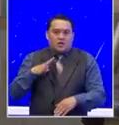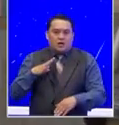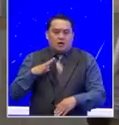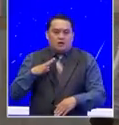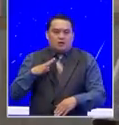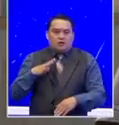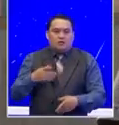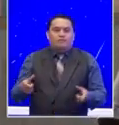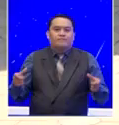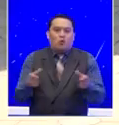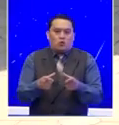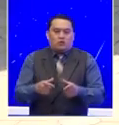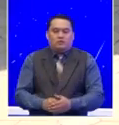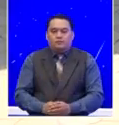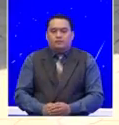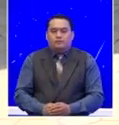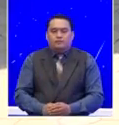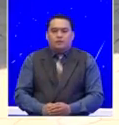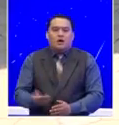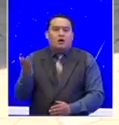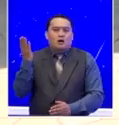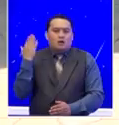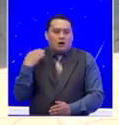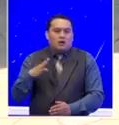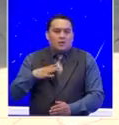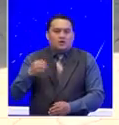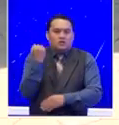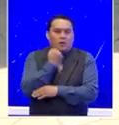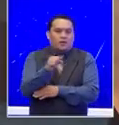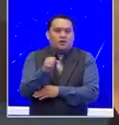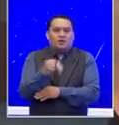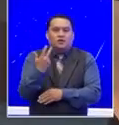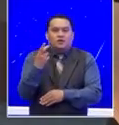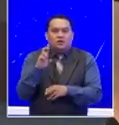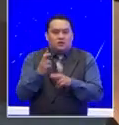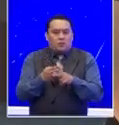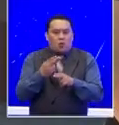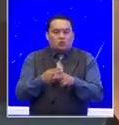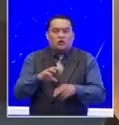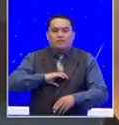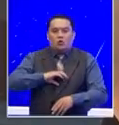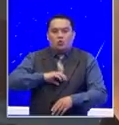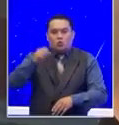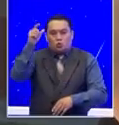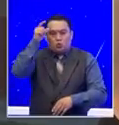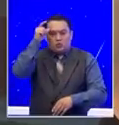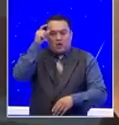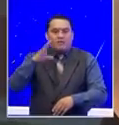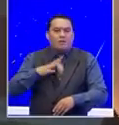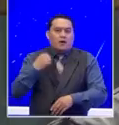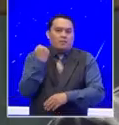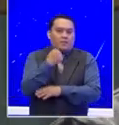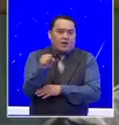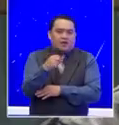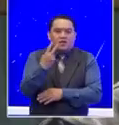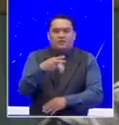сказали, что все, карантин. Напомним, ранее Айман Ратова завоевала бронзовую медаль на лицензионном чемпионате мира в Турции по спортивной ходьбе, преодолев